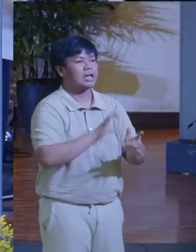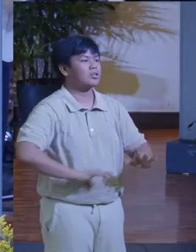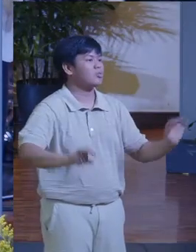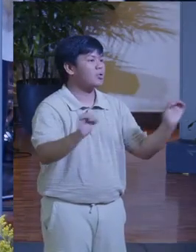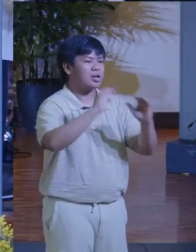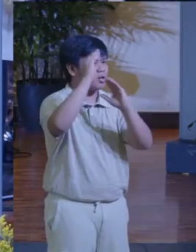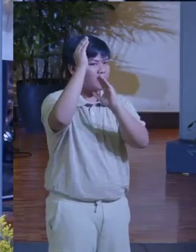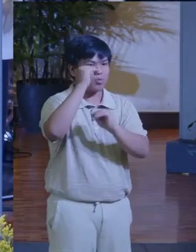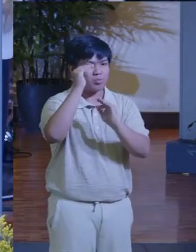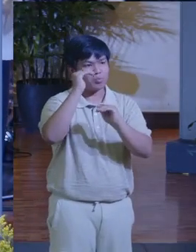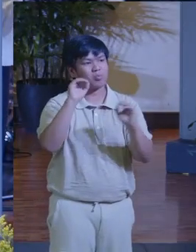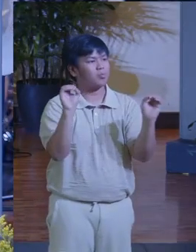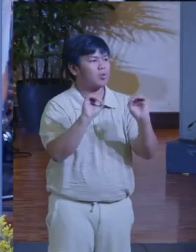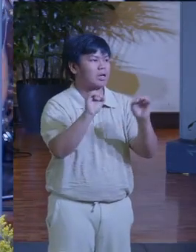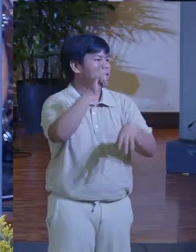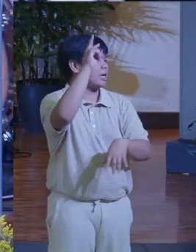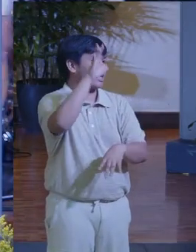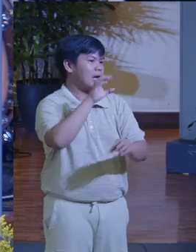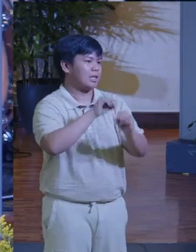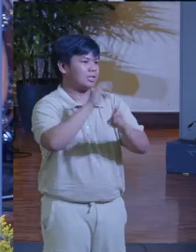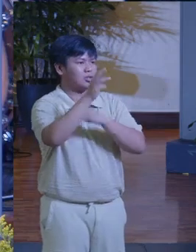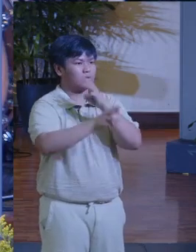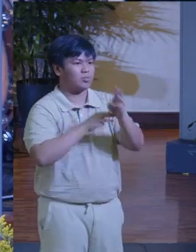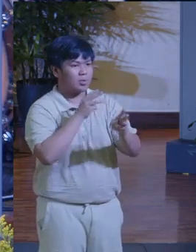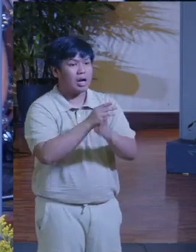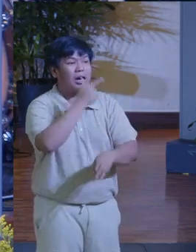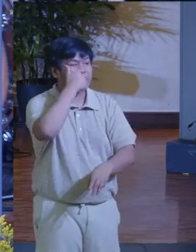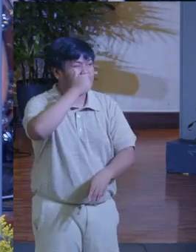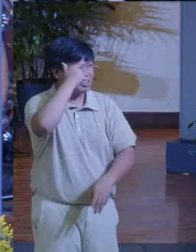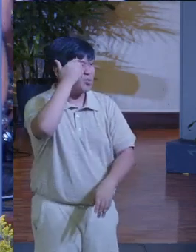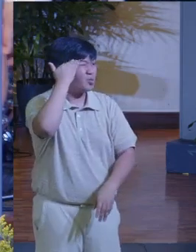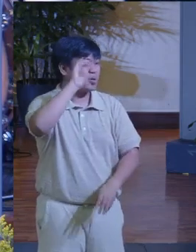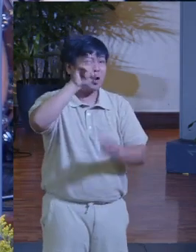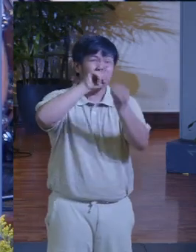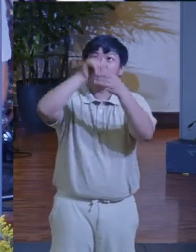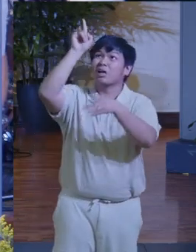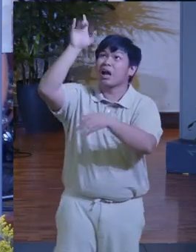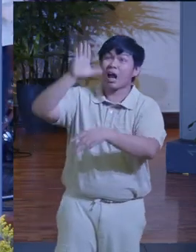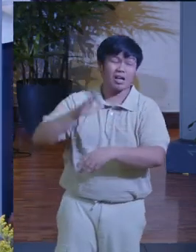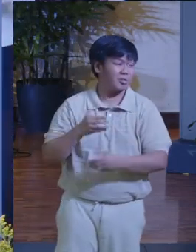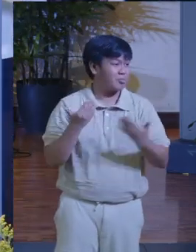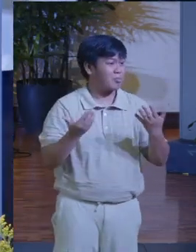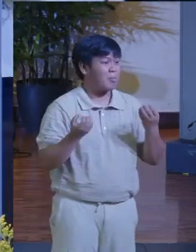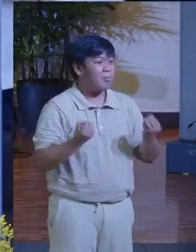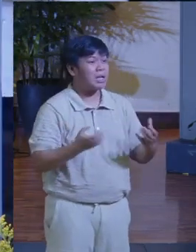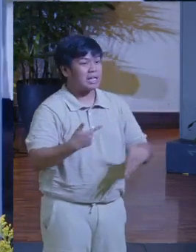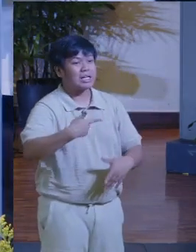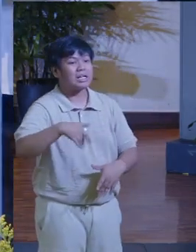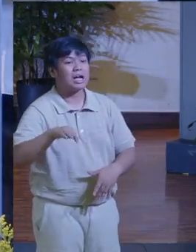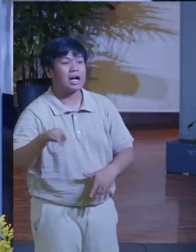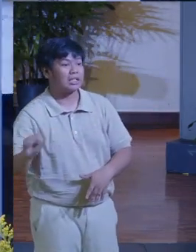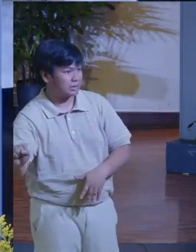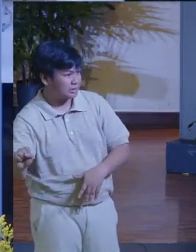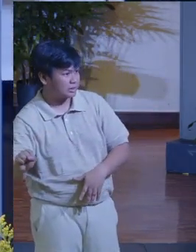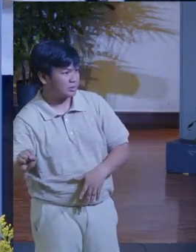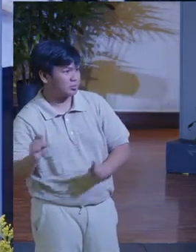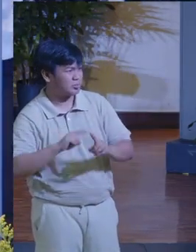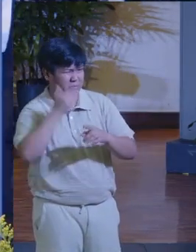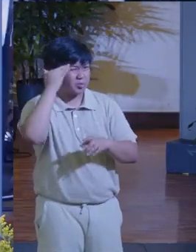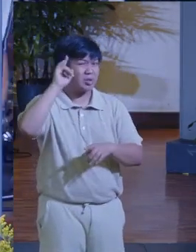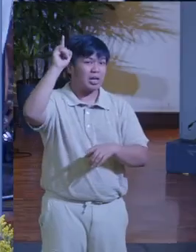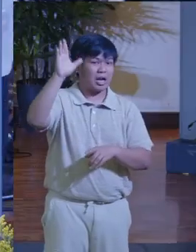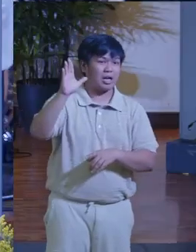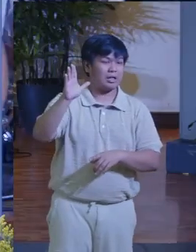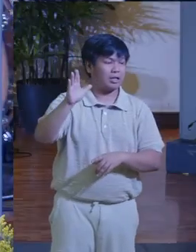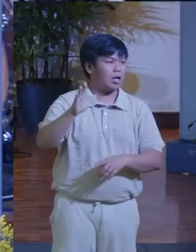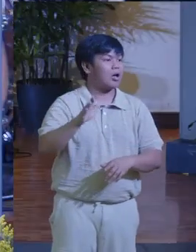world. Ganon ang mga hintil, walang batas. Ang mga Hudyo, may